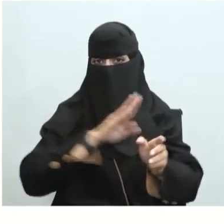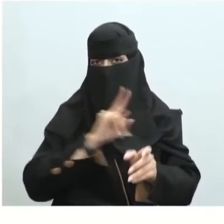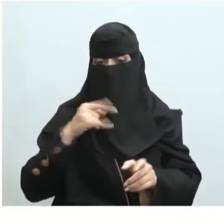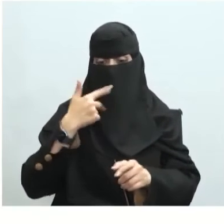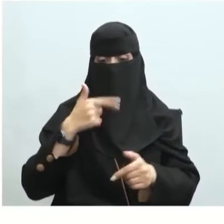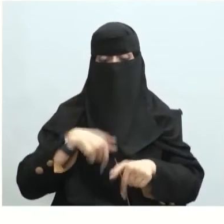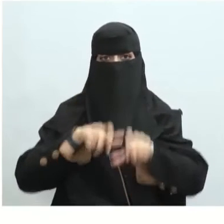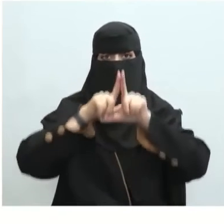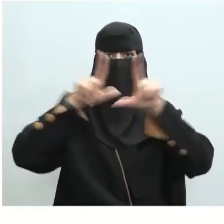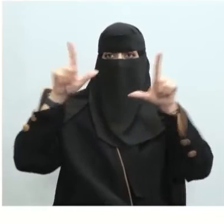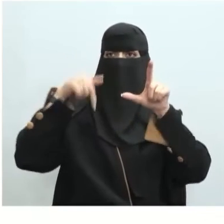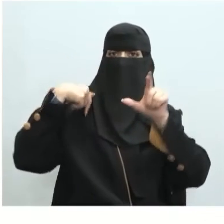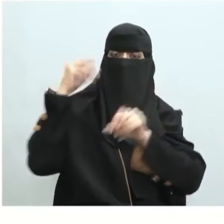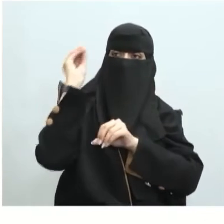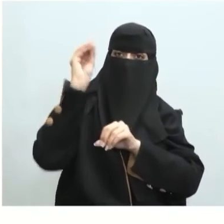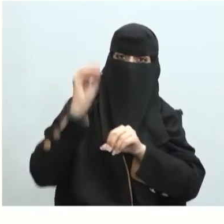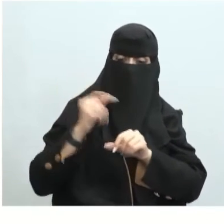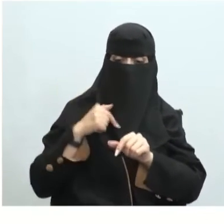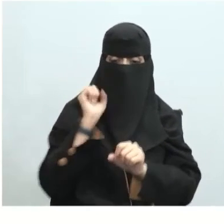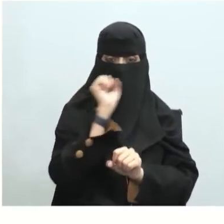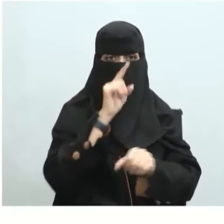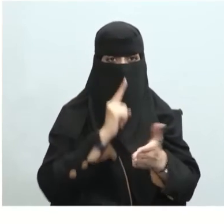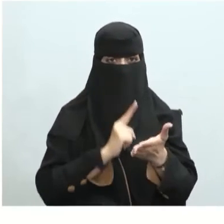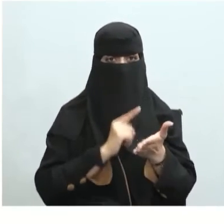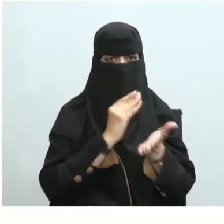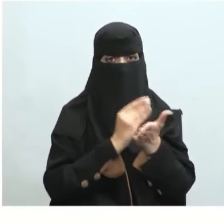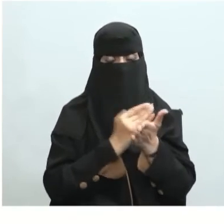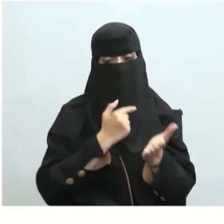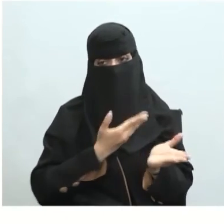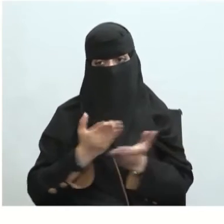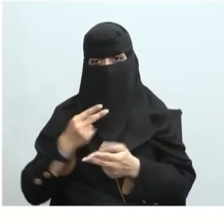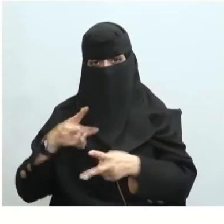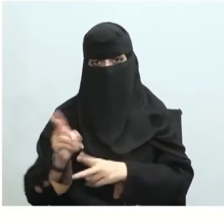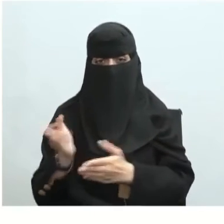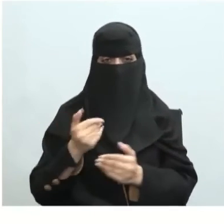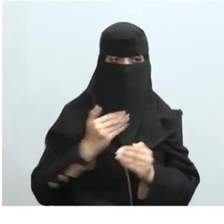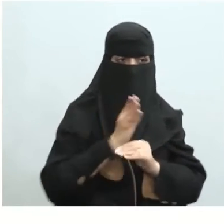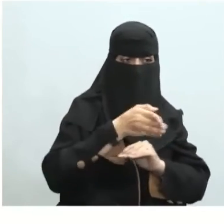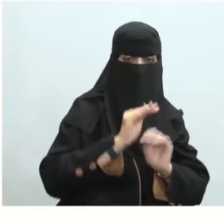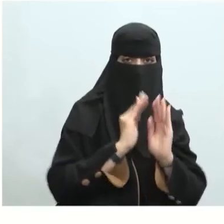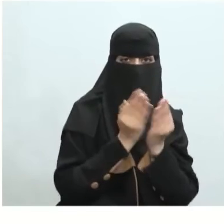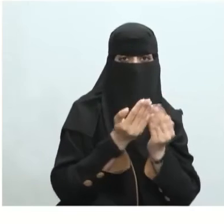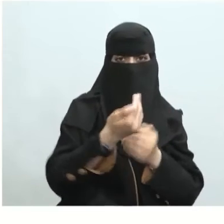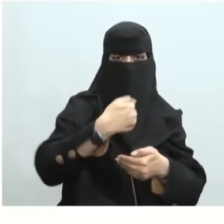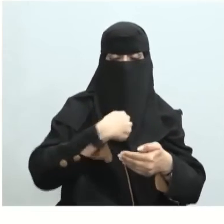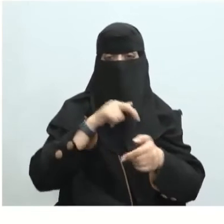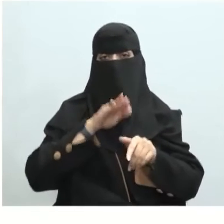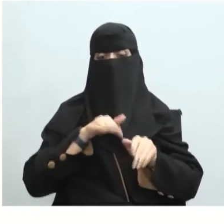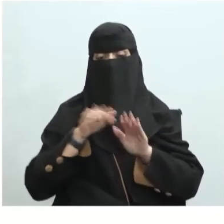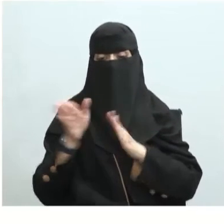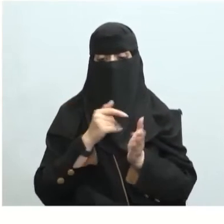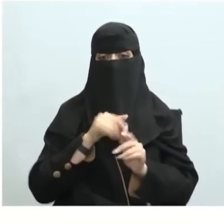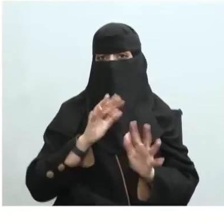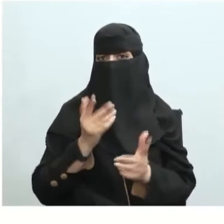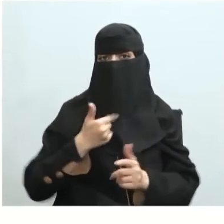وايضا تخصيص بطاقات استئذان لخروجهم ودخولهم الفصل بعد ذلك من الرئيس طبعا بالتاكيد